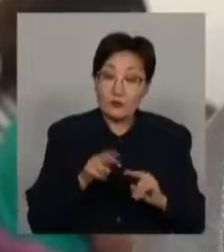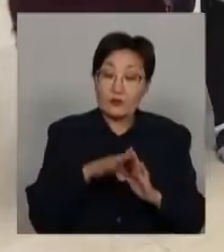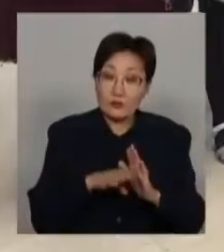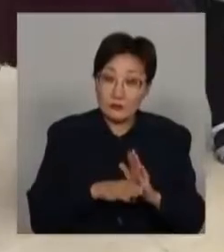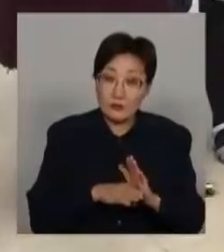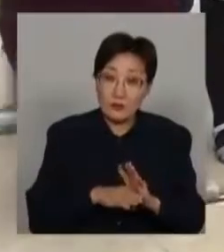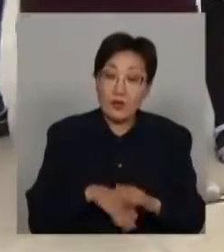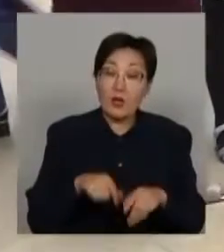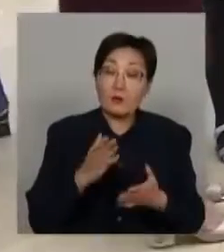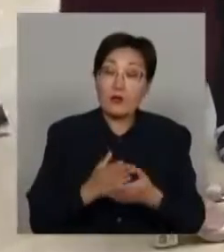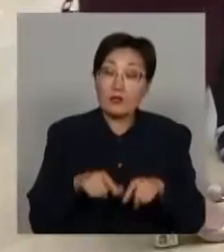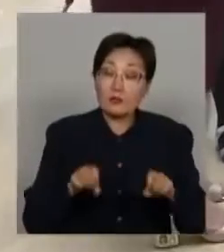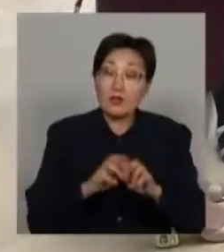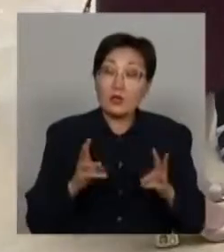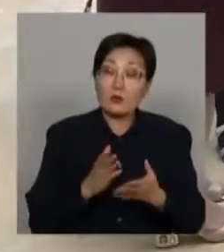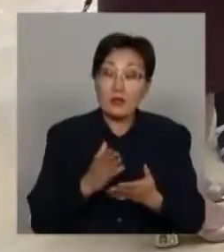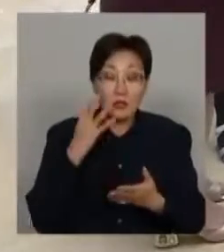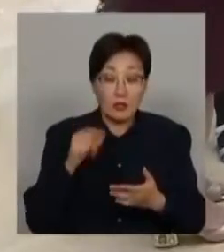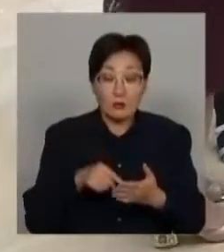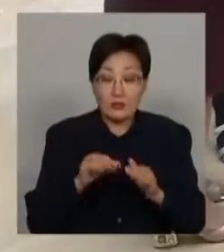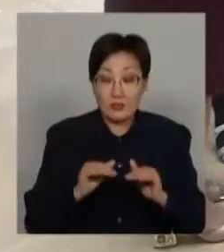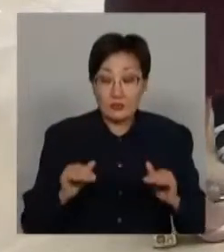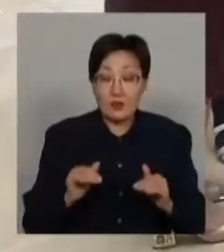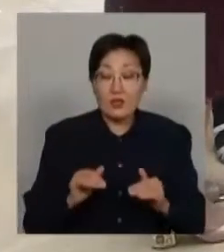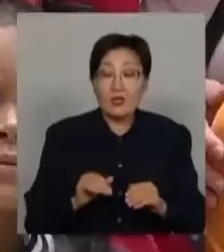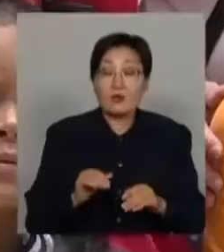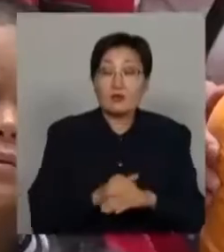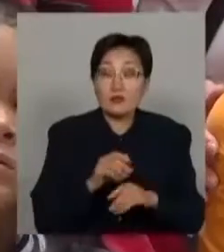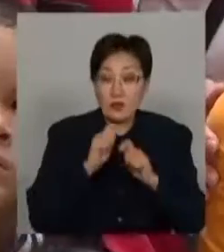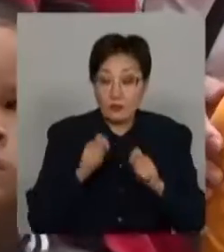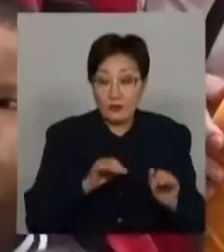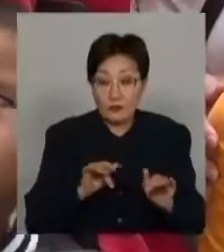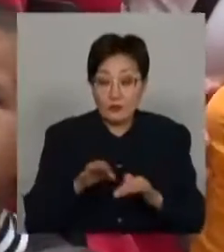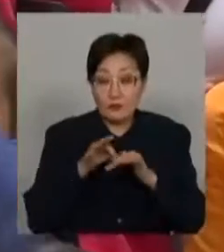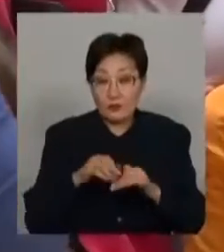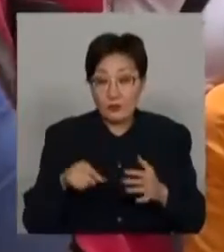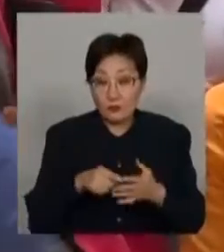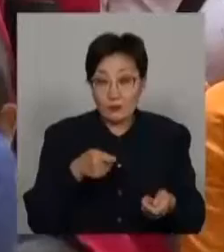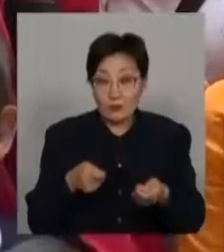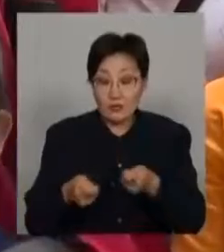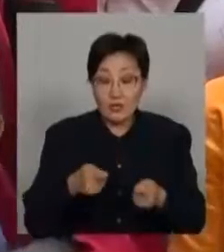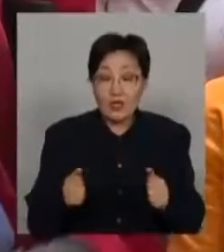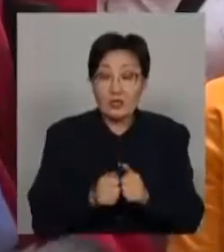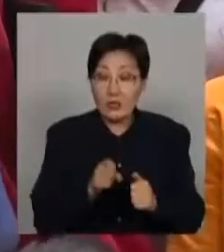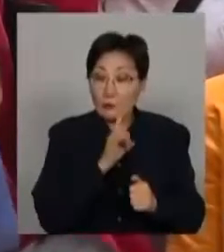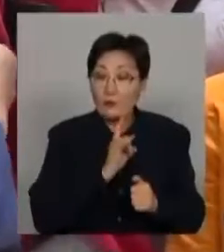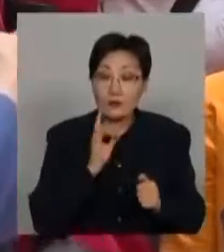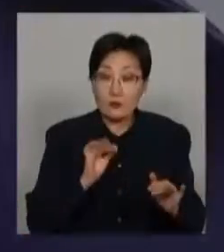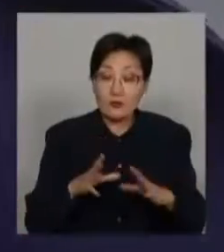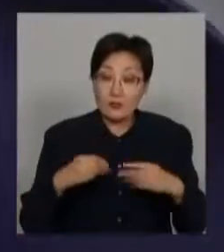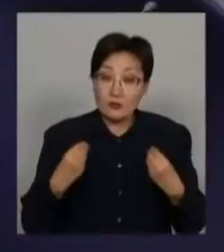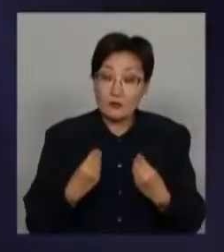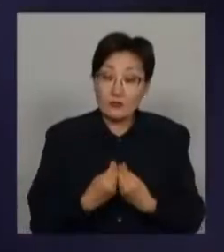таратамыз. Сондай-ақ Алматыда балаларға жақсылық сыйла атты шара өтті. Оны қала әкімі жанындағы әйелдер істері және